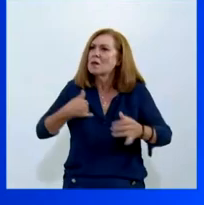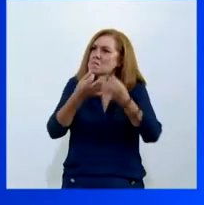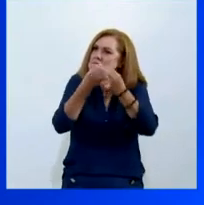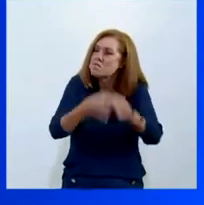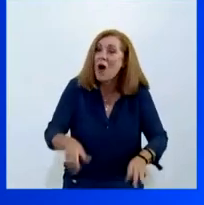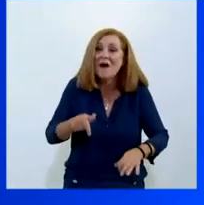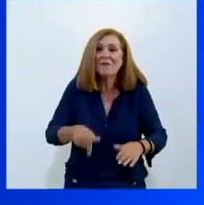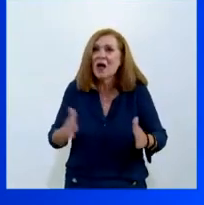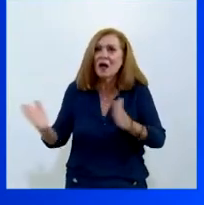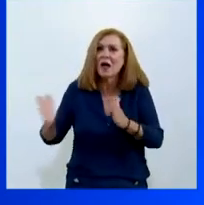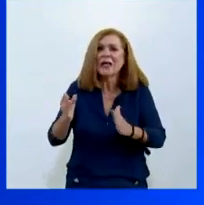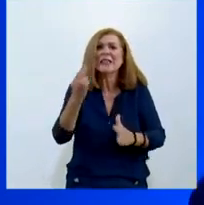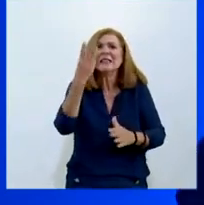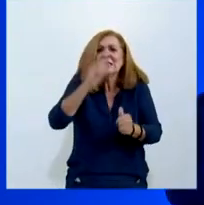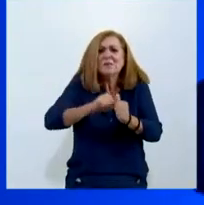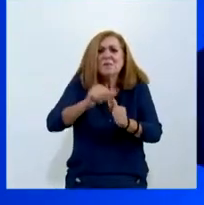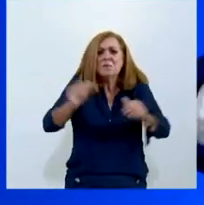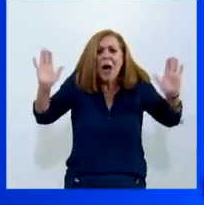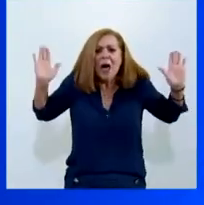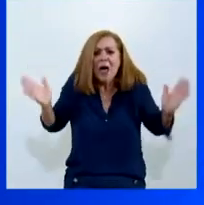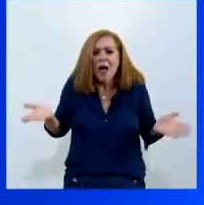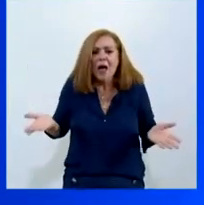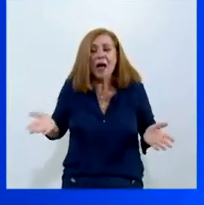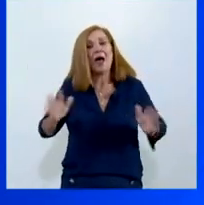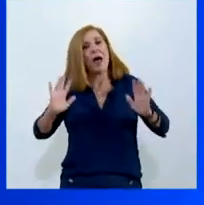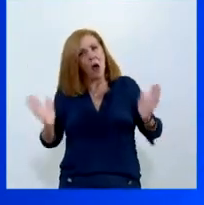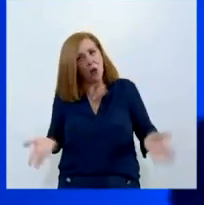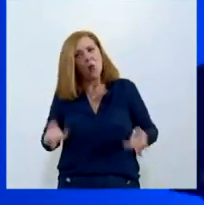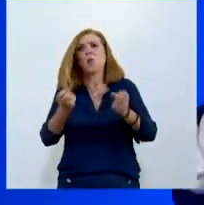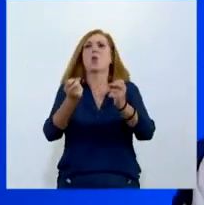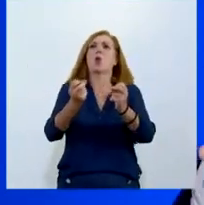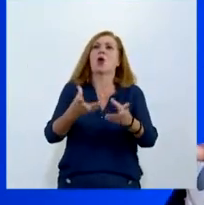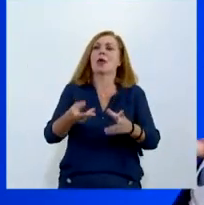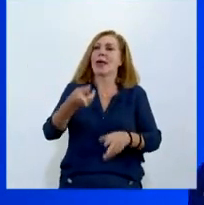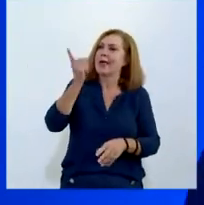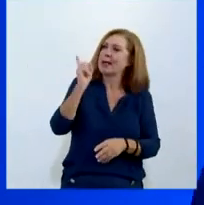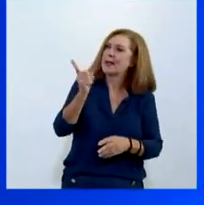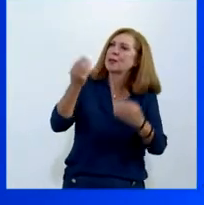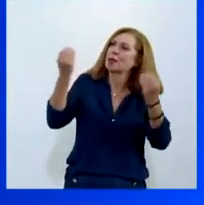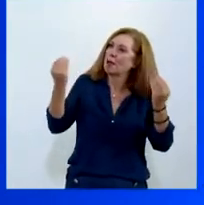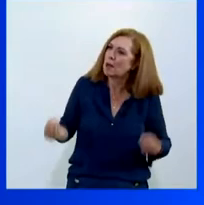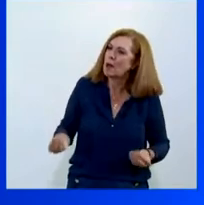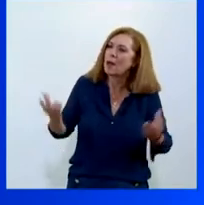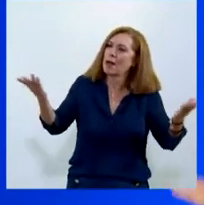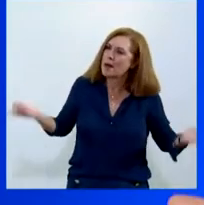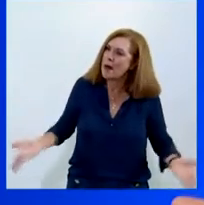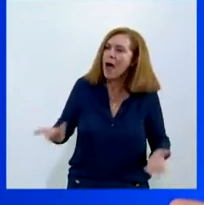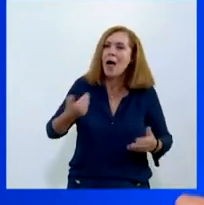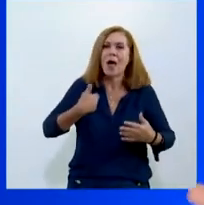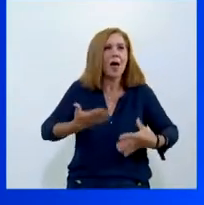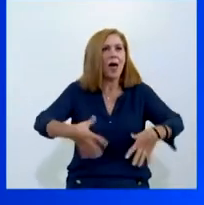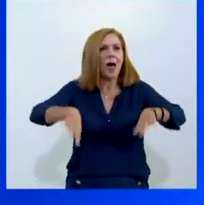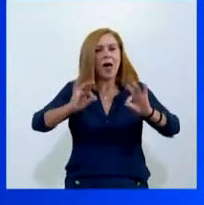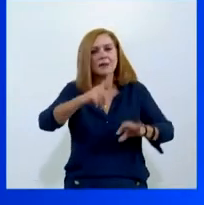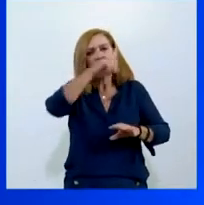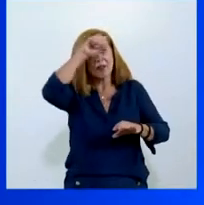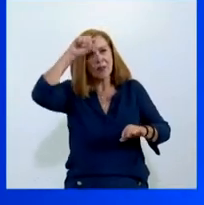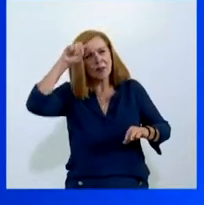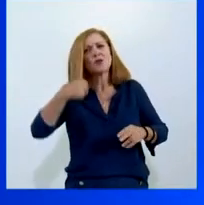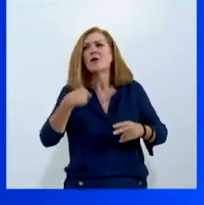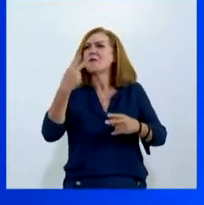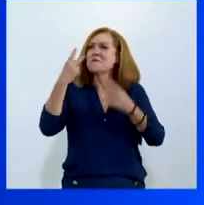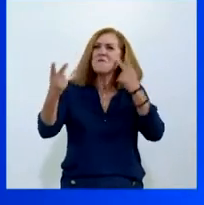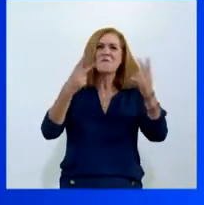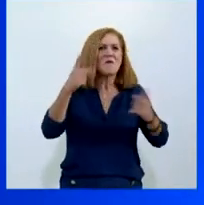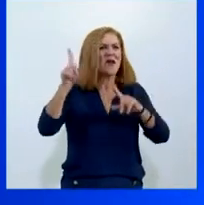3 μήνες. Άρα, καλή αυτή η κριτική. Δεν ξεκινήσατε καλά. Ναι, γιατί βλέπω και εγώ τη δυσθυμία. Δεν είμαι εκτός κοινωνίας, η